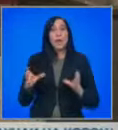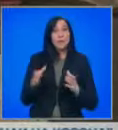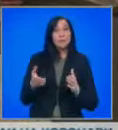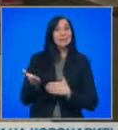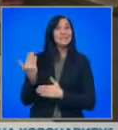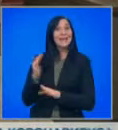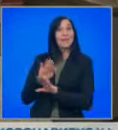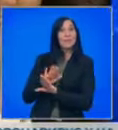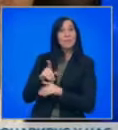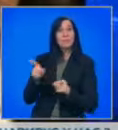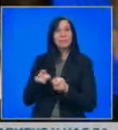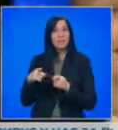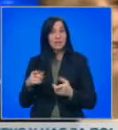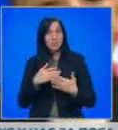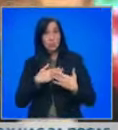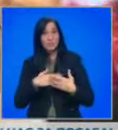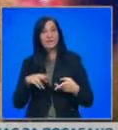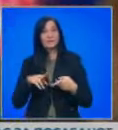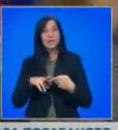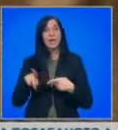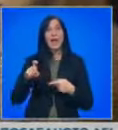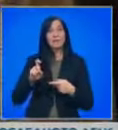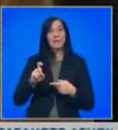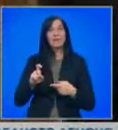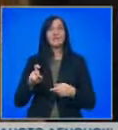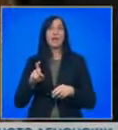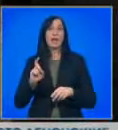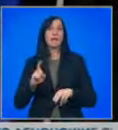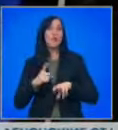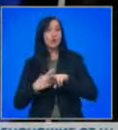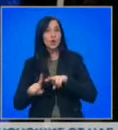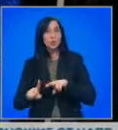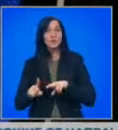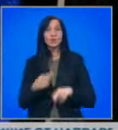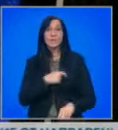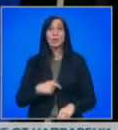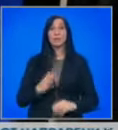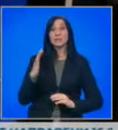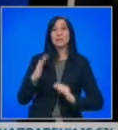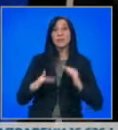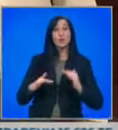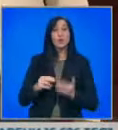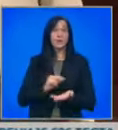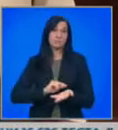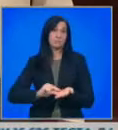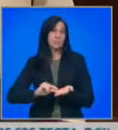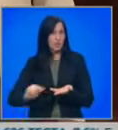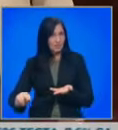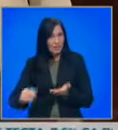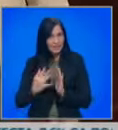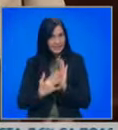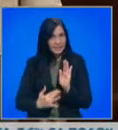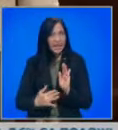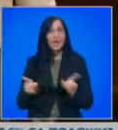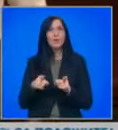любовта. Васил Гарванлиев и Давор Йордановски от Република Северна Македония. Именно те създават текстът и мелодията, като